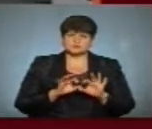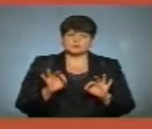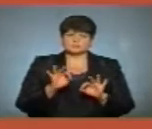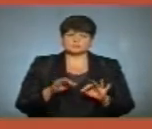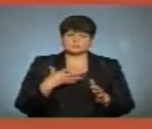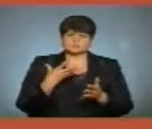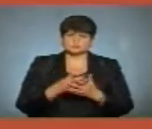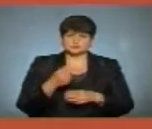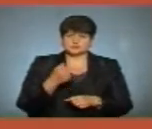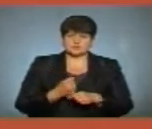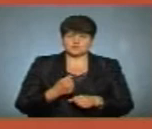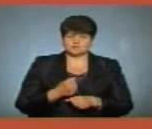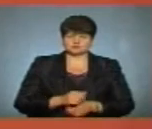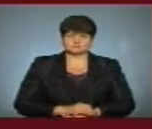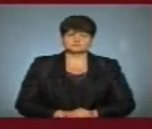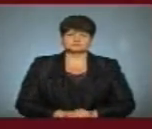роботу.